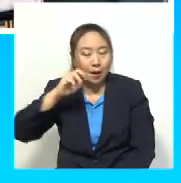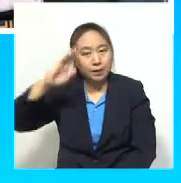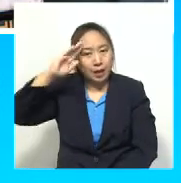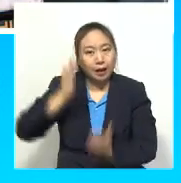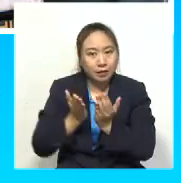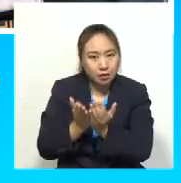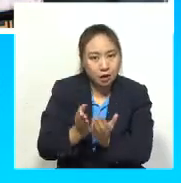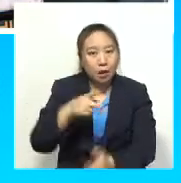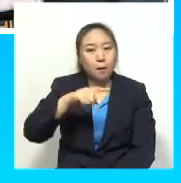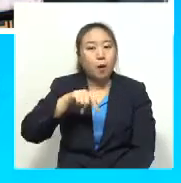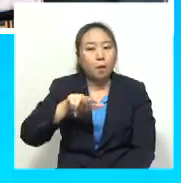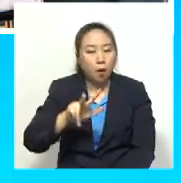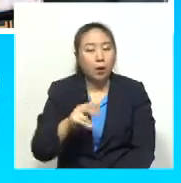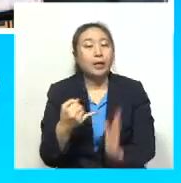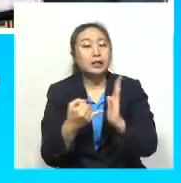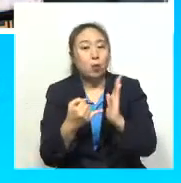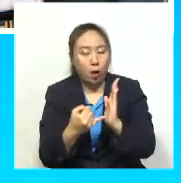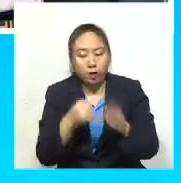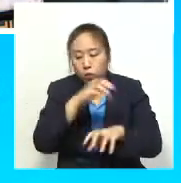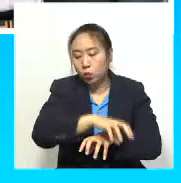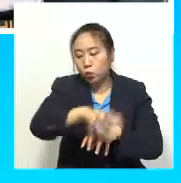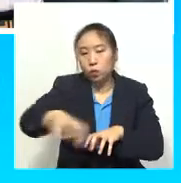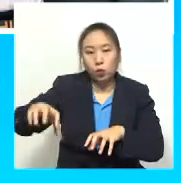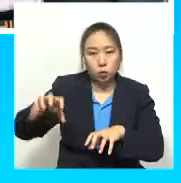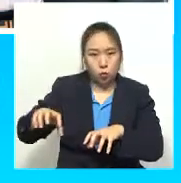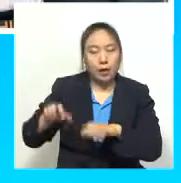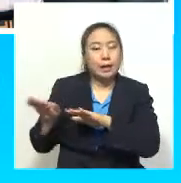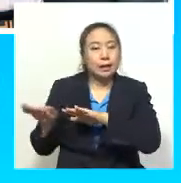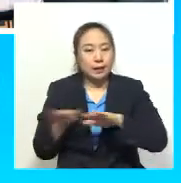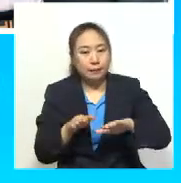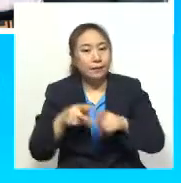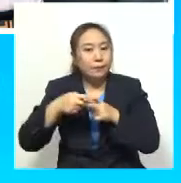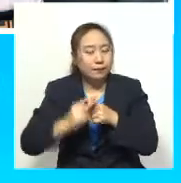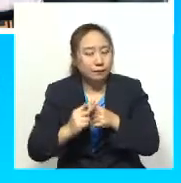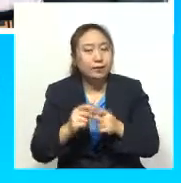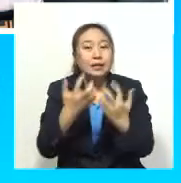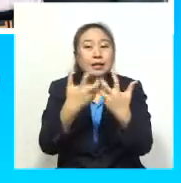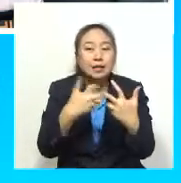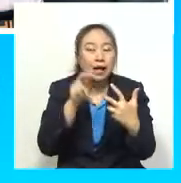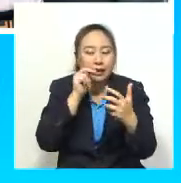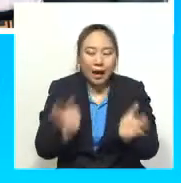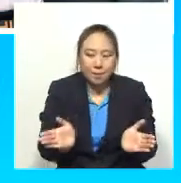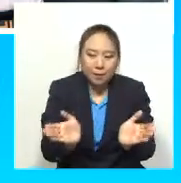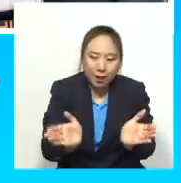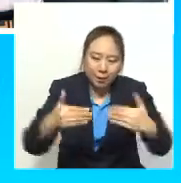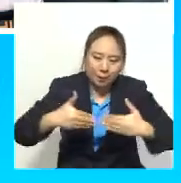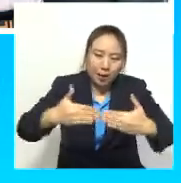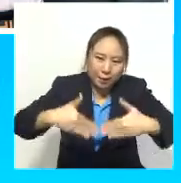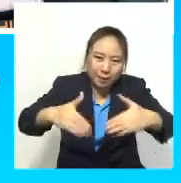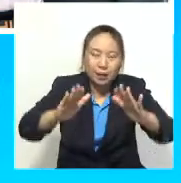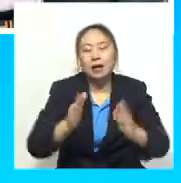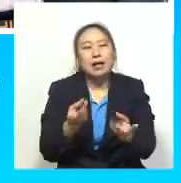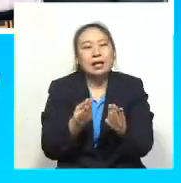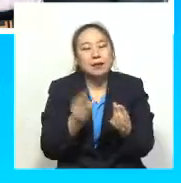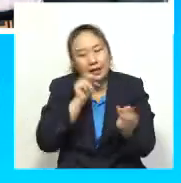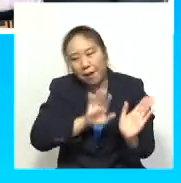อพอนะครับโดยทั้งจังหวัดเองนะครับทุกหน่วยก็ไปติดตั้งนะครับเครื่องผลักดันน้ำเครื่องสูบน้ำต่างๆเพื่อจะเร่งน้